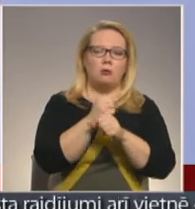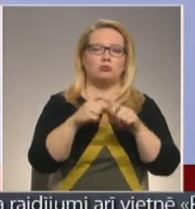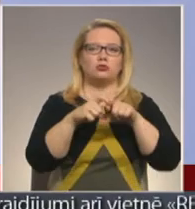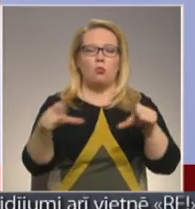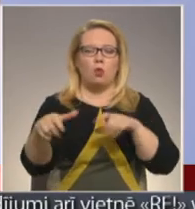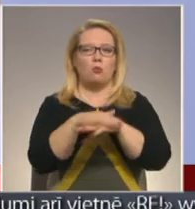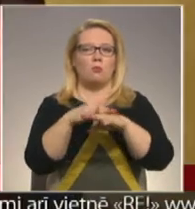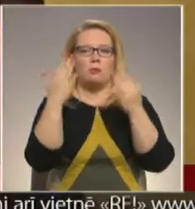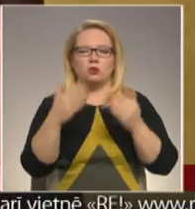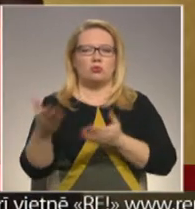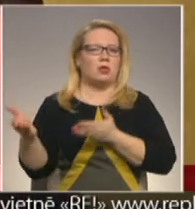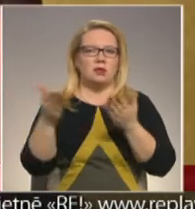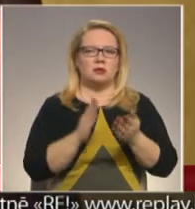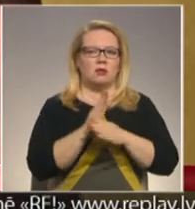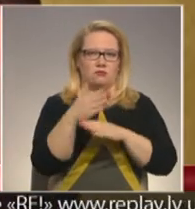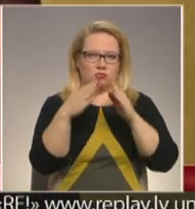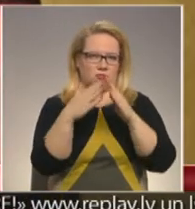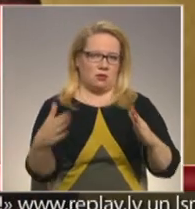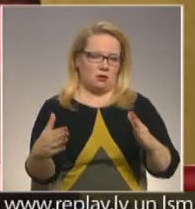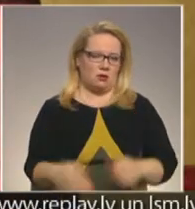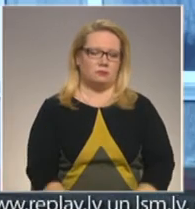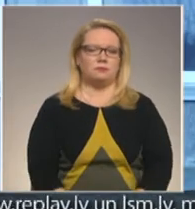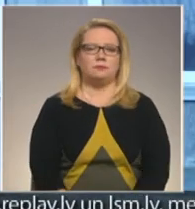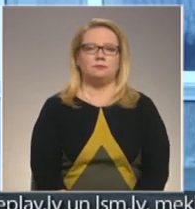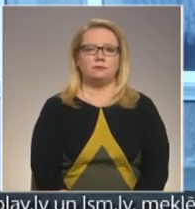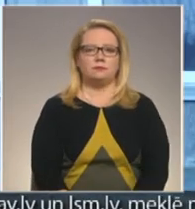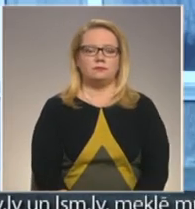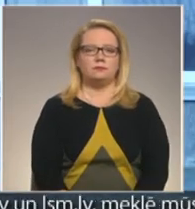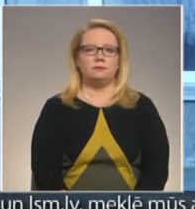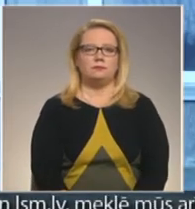pasākumus un neaicināt viesus. Baiba Denberga, Terēze Matisone, Talsu televīzija.